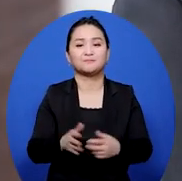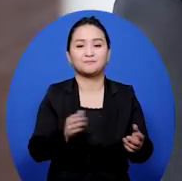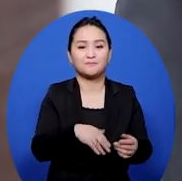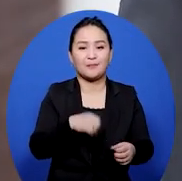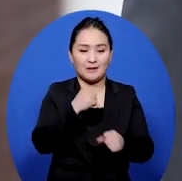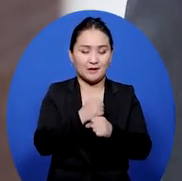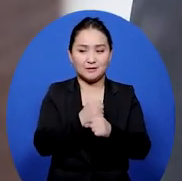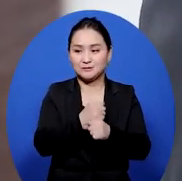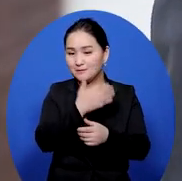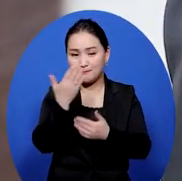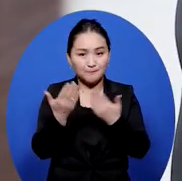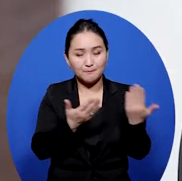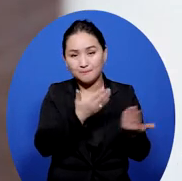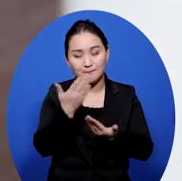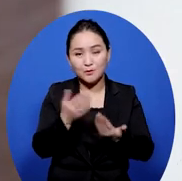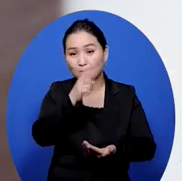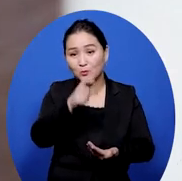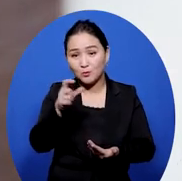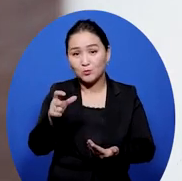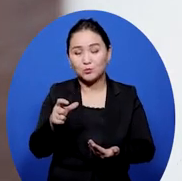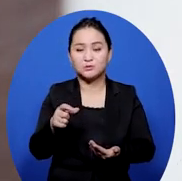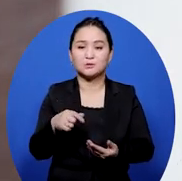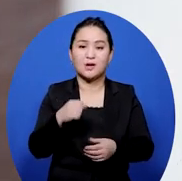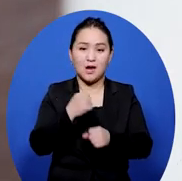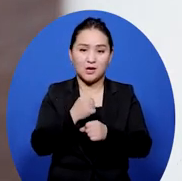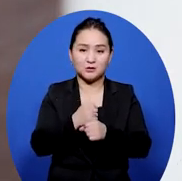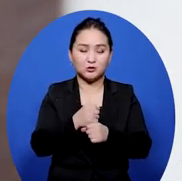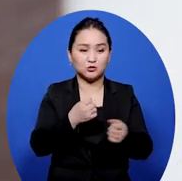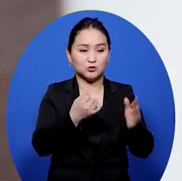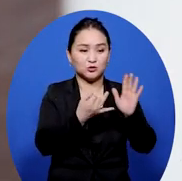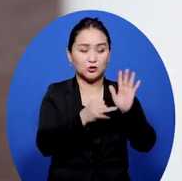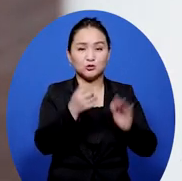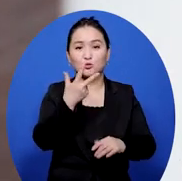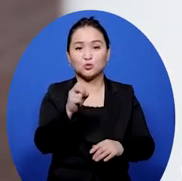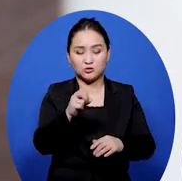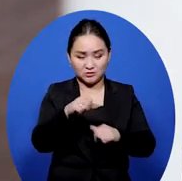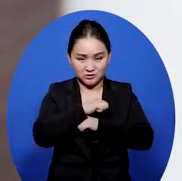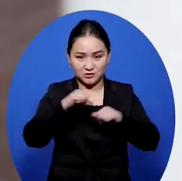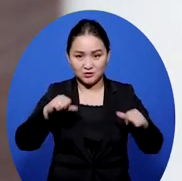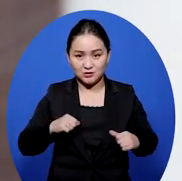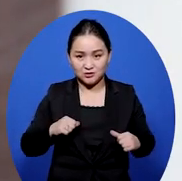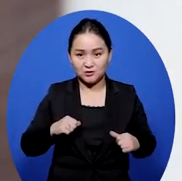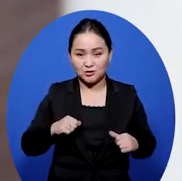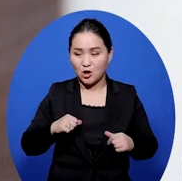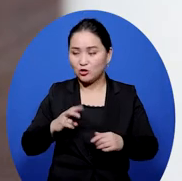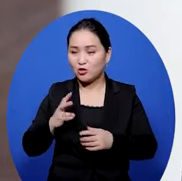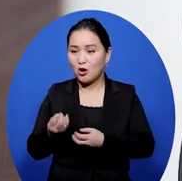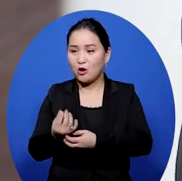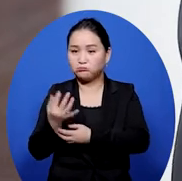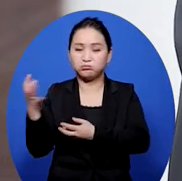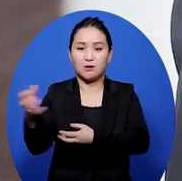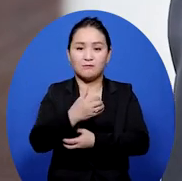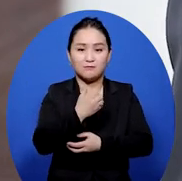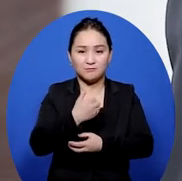манай ажилгүй ажил хайж байгаа тэрийн одоо иргэдэд ажилгүй иргэдэд 730 орчим иргэдэд бас ногоон оруулалтын амжилтаа үз мөн юм